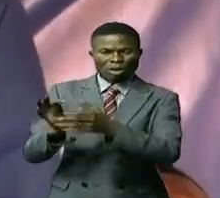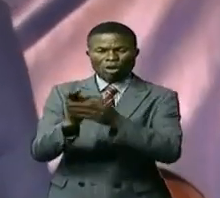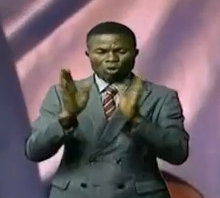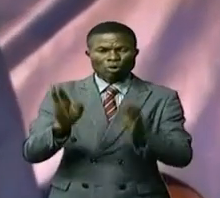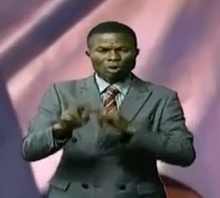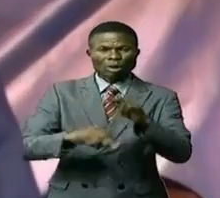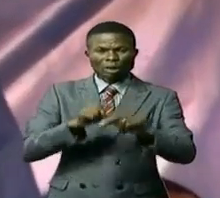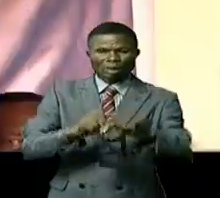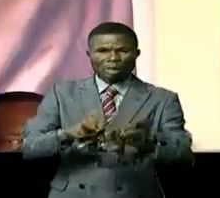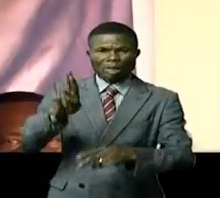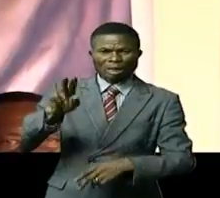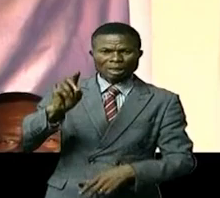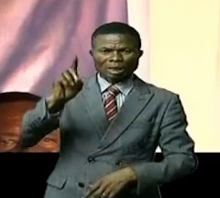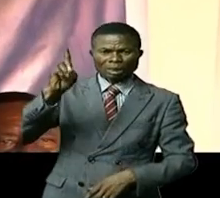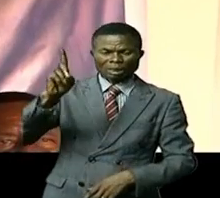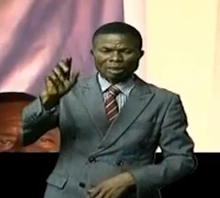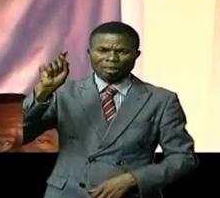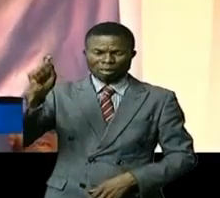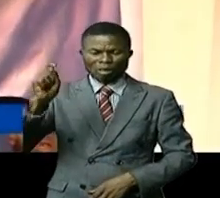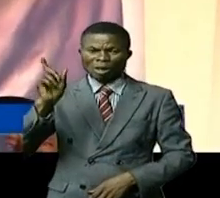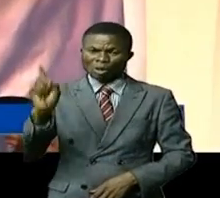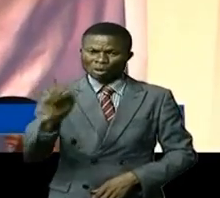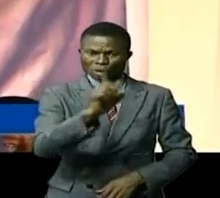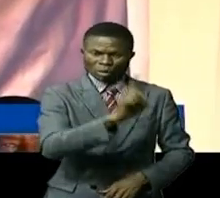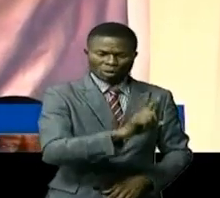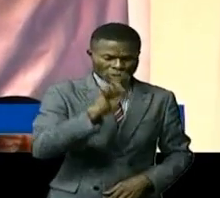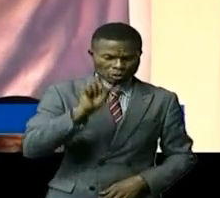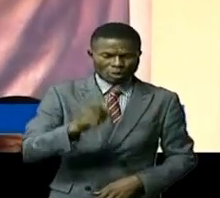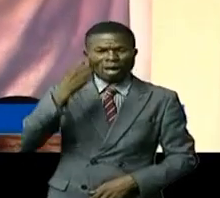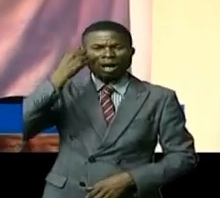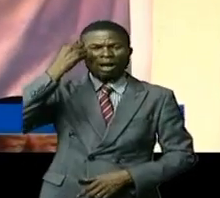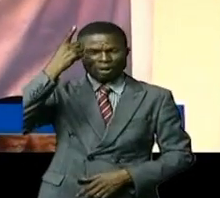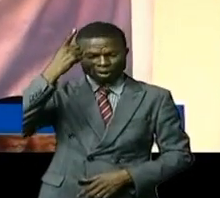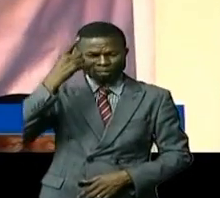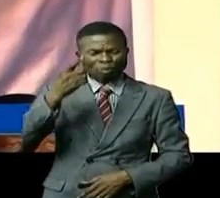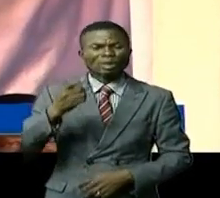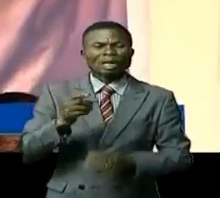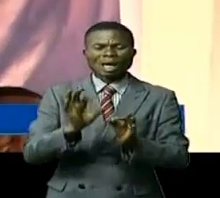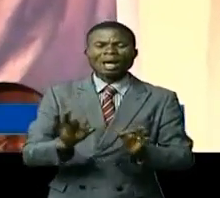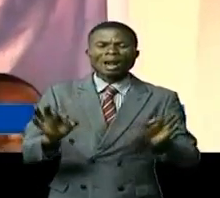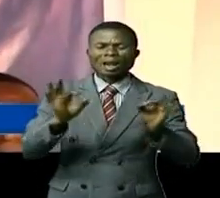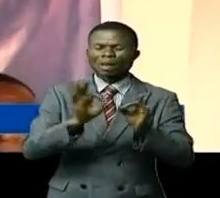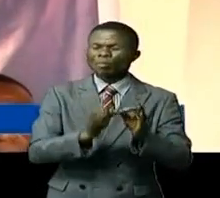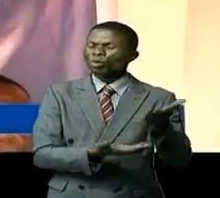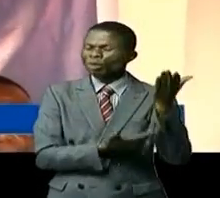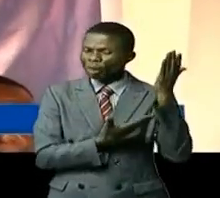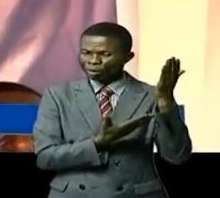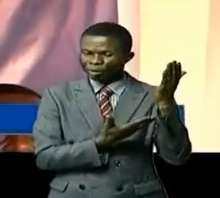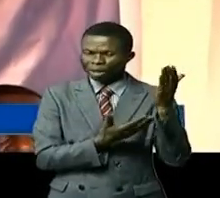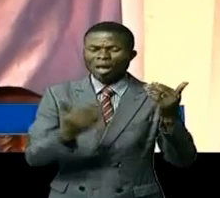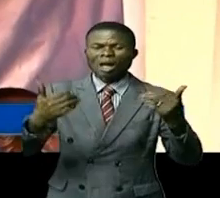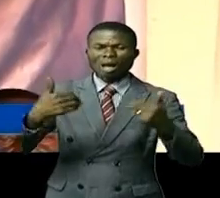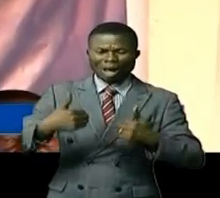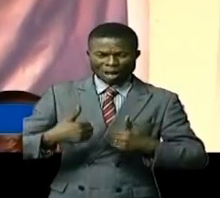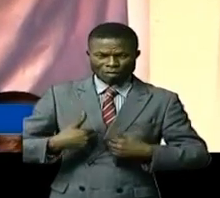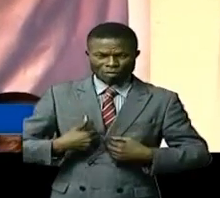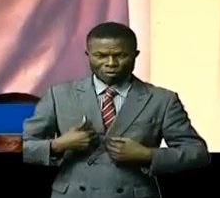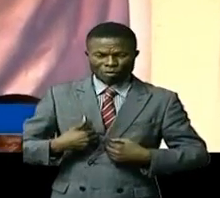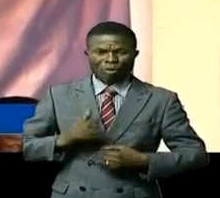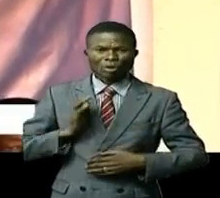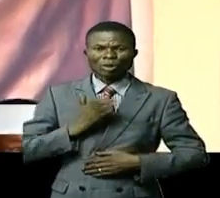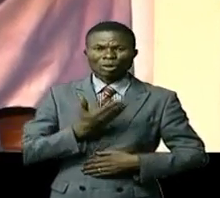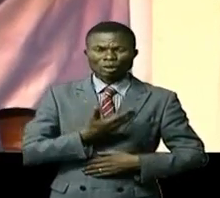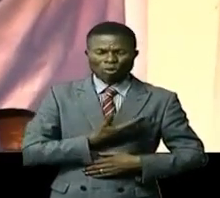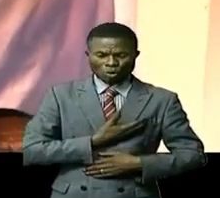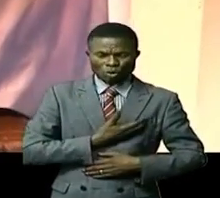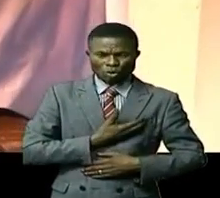national du RDT. Et chacun d'entre nous a compris l'intérêt majeur d'avoir notre propre